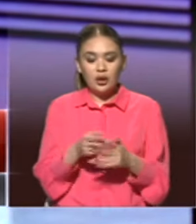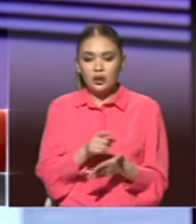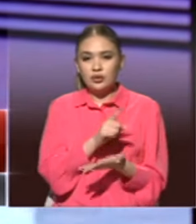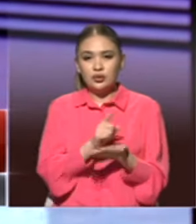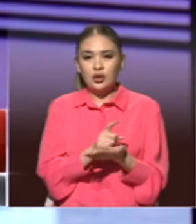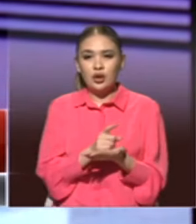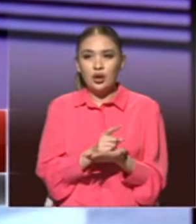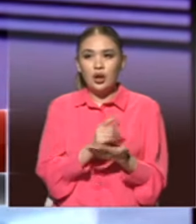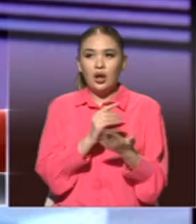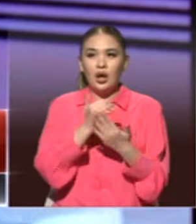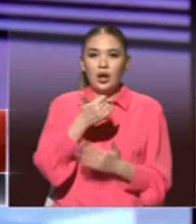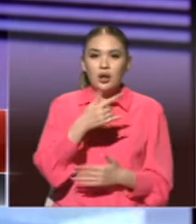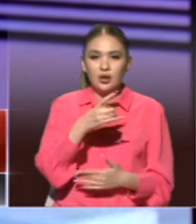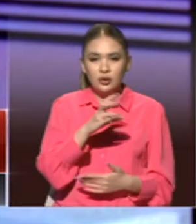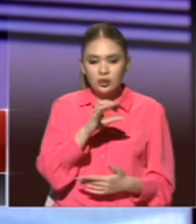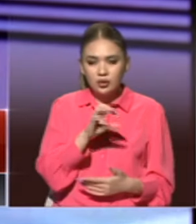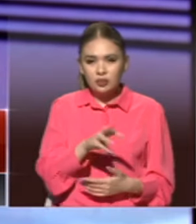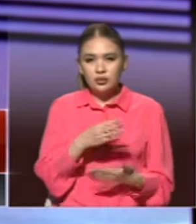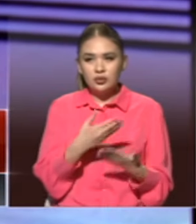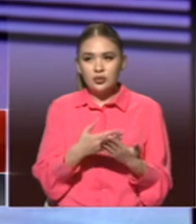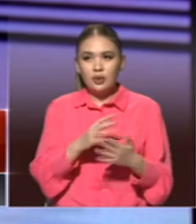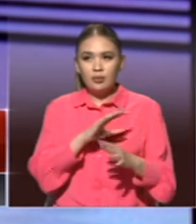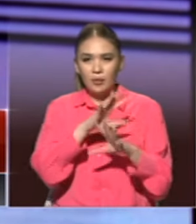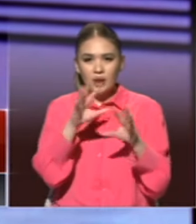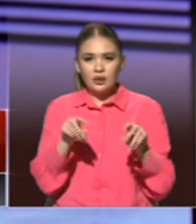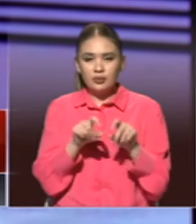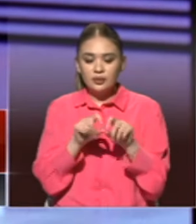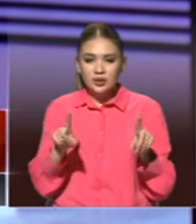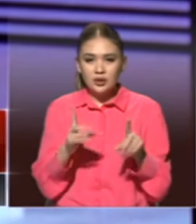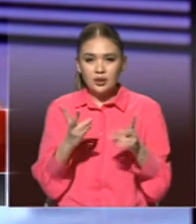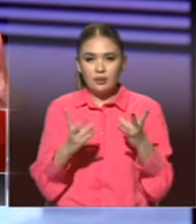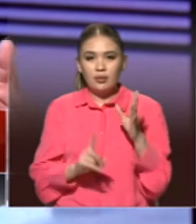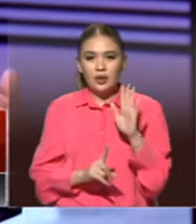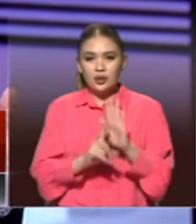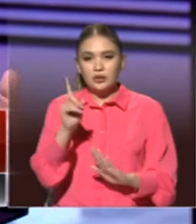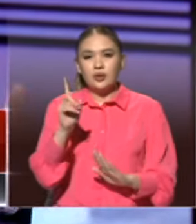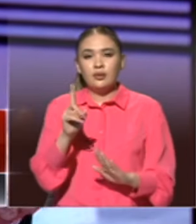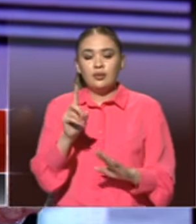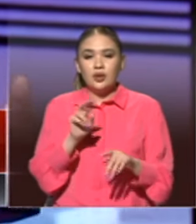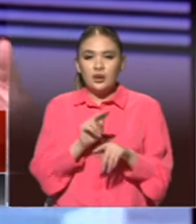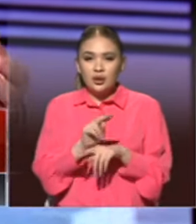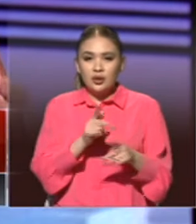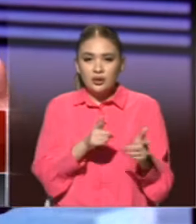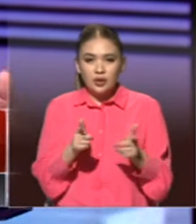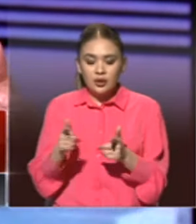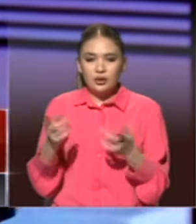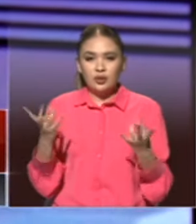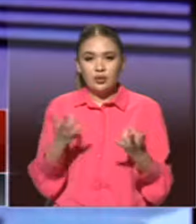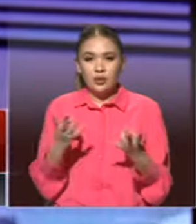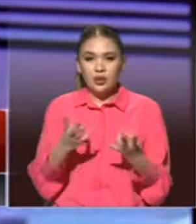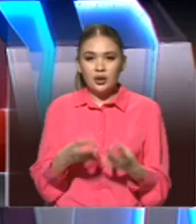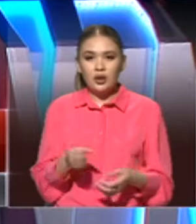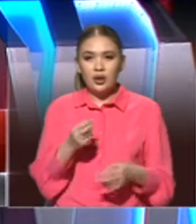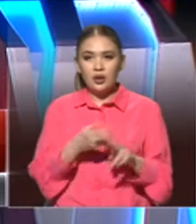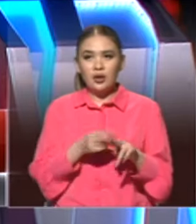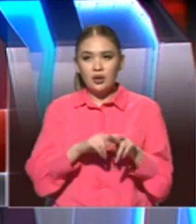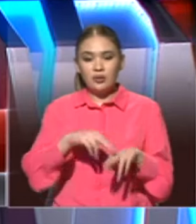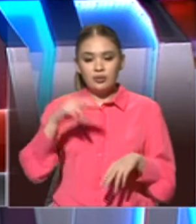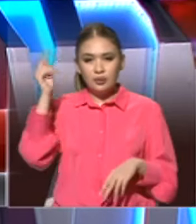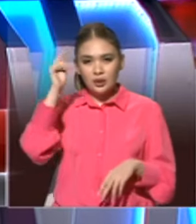керек, агроном керек, бірақ соның бәрін мектептен дайындау керек қой. Оның үшін атқару орган, яғни әкімдік, білім